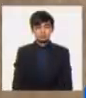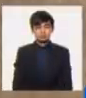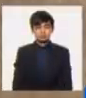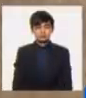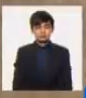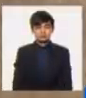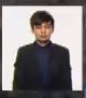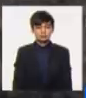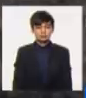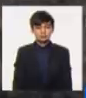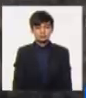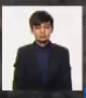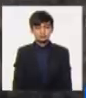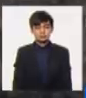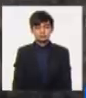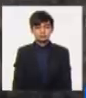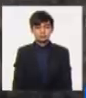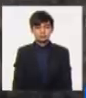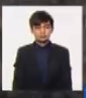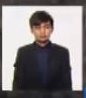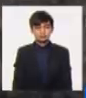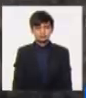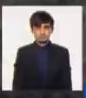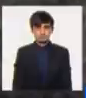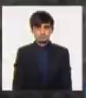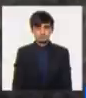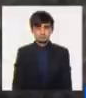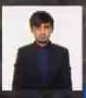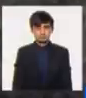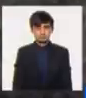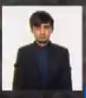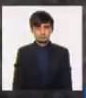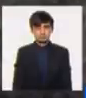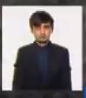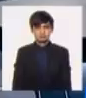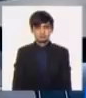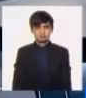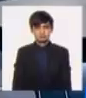Ирина Евгеньева, Людмила Батюшкина, Ирина Ненашева. Информбюро, Карагандинская область.